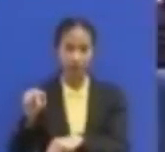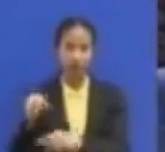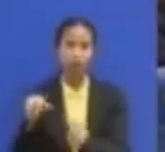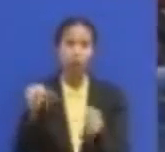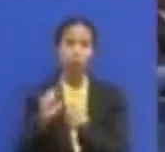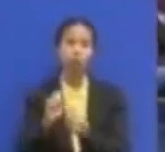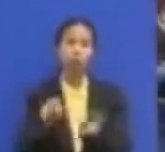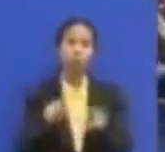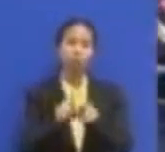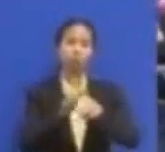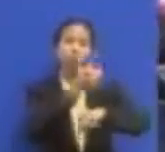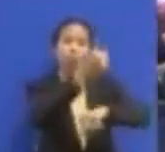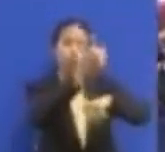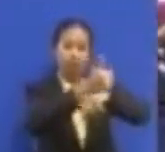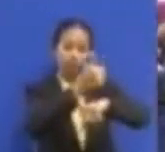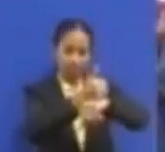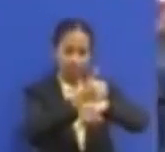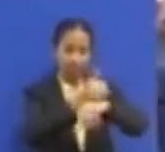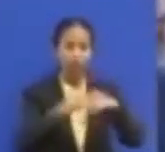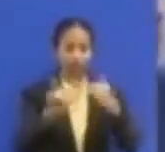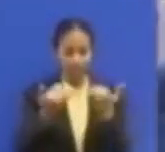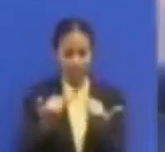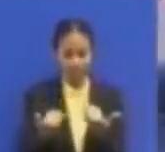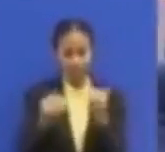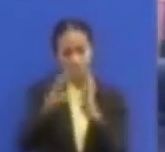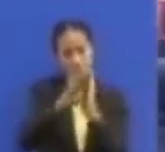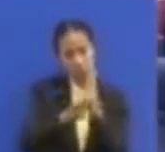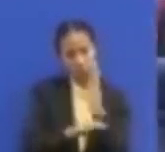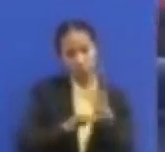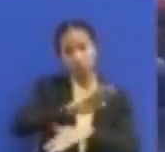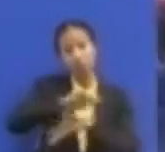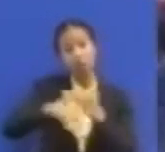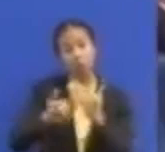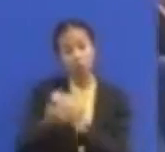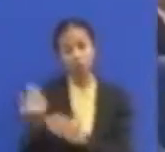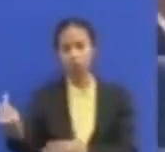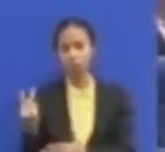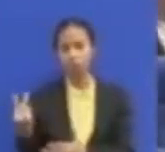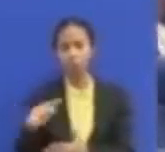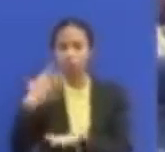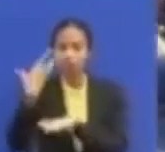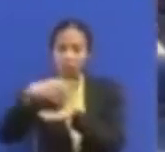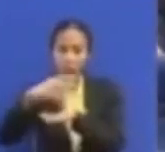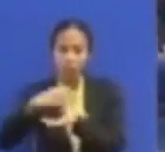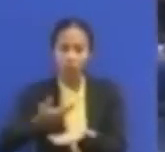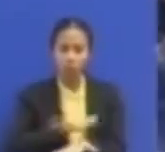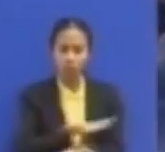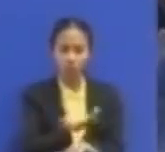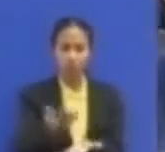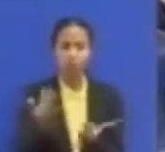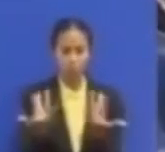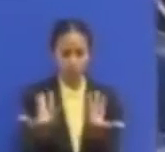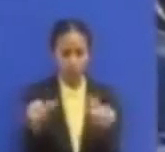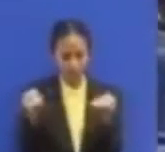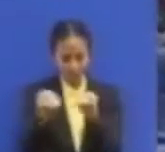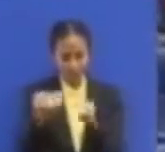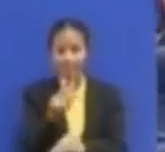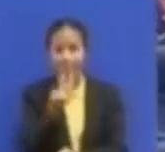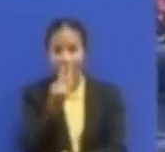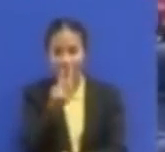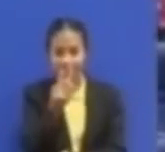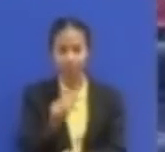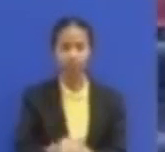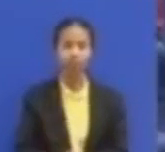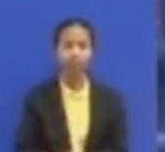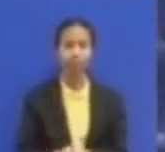นิติบัญญัติด้วยซึ่งขั้นตอนกระบวนการทั้งหมดที่ผมกับคุณอัญชิตาบอกครับท่านผู้ชมเนี่ยเราจะเห็นกันอีกไม่นานข้างหน้านี้ครับ ค่ะถือว่าเ